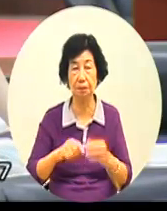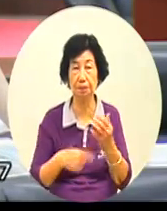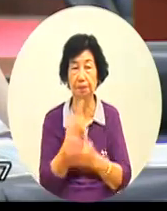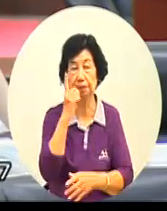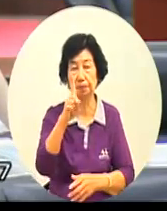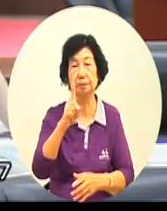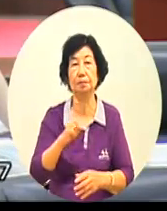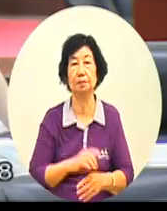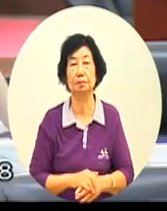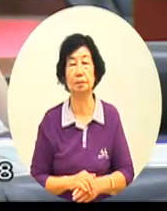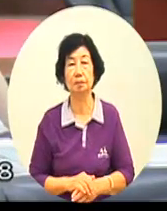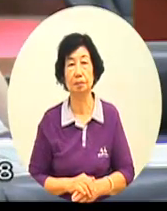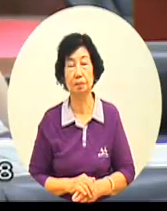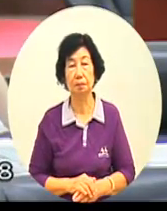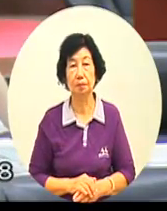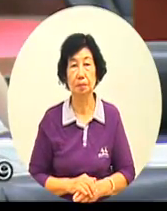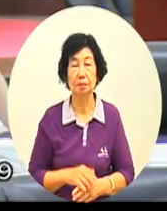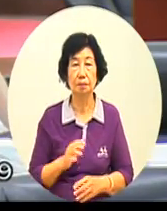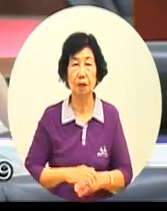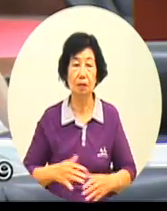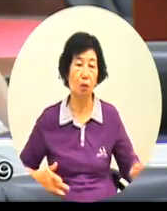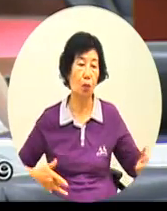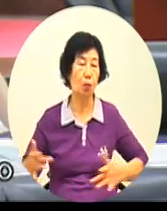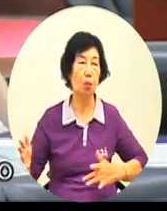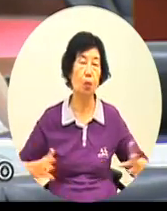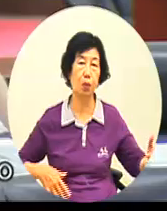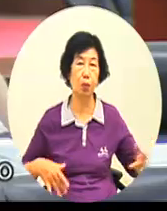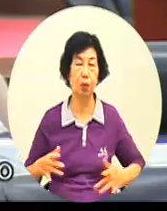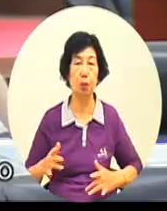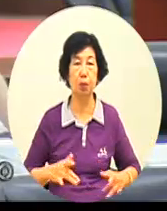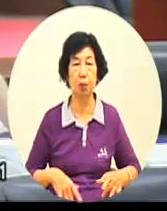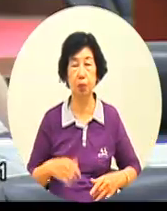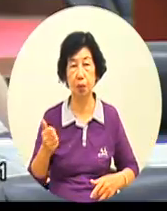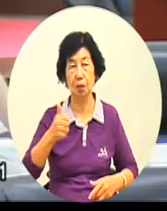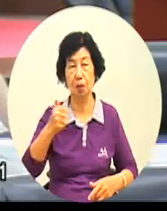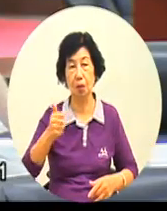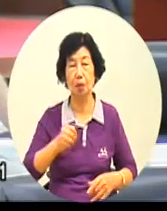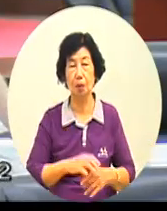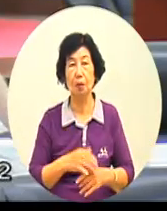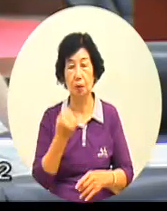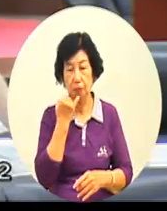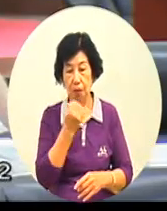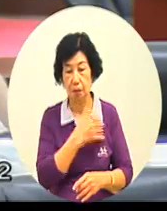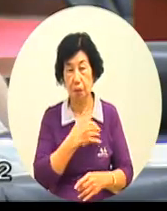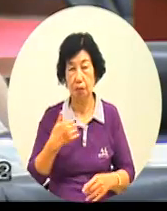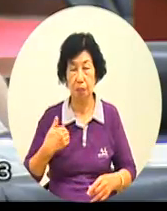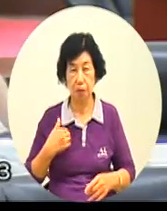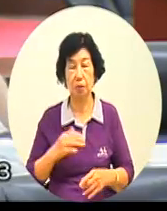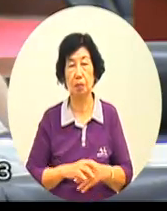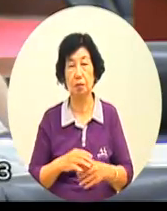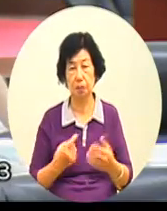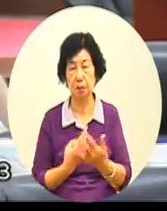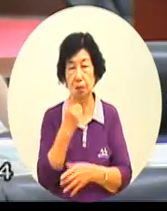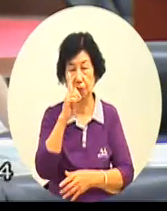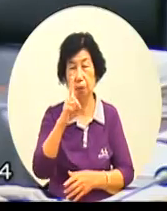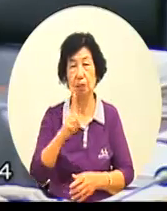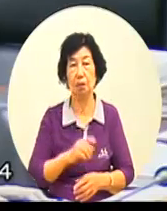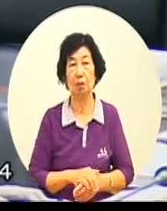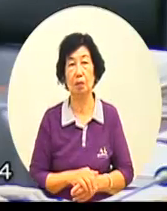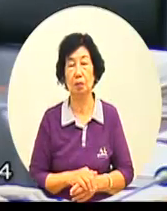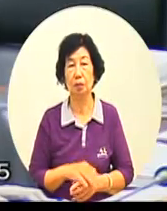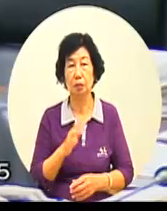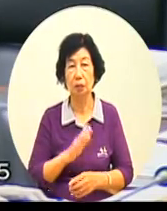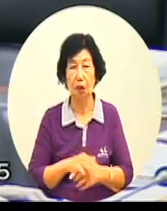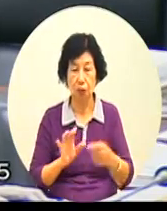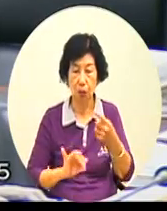外呢，有一种流浪汉，流浪汉也很可能他是单身的，好，而且单身的比例是